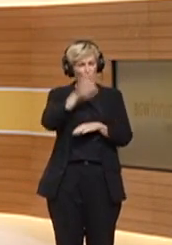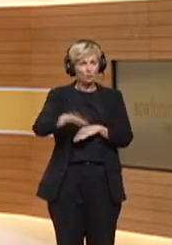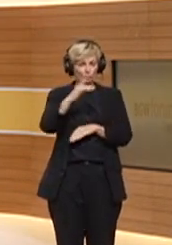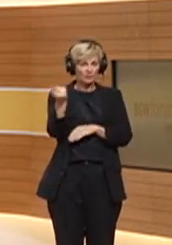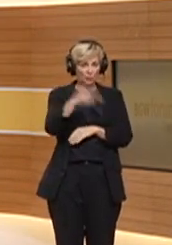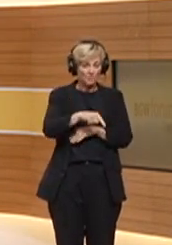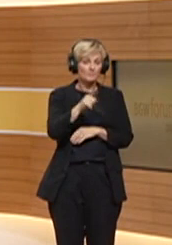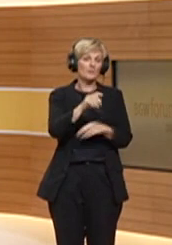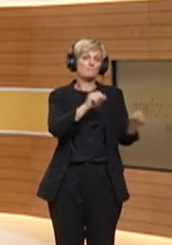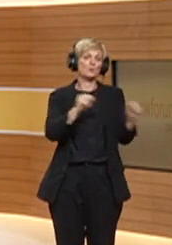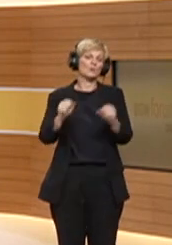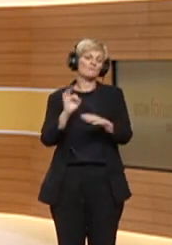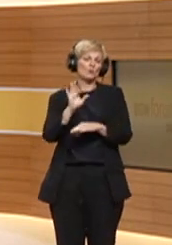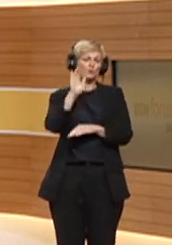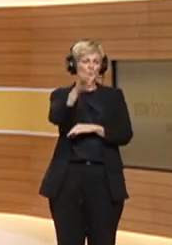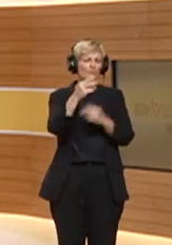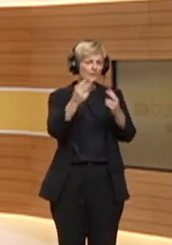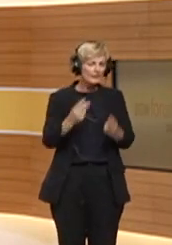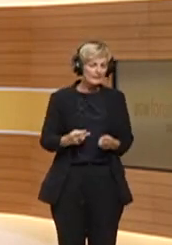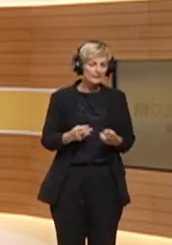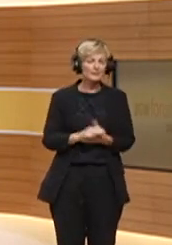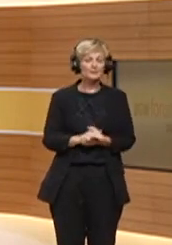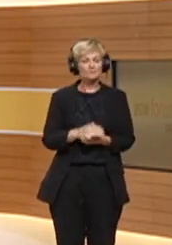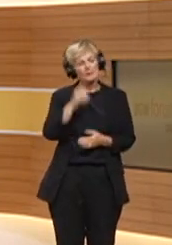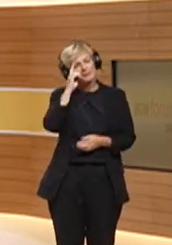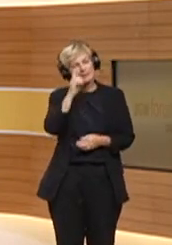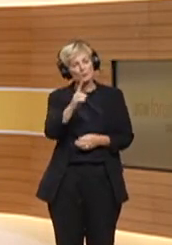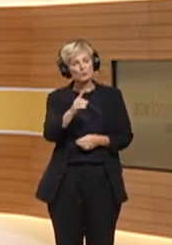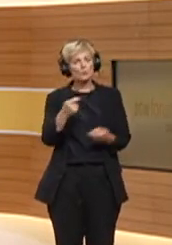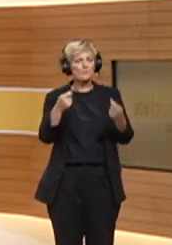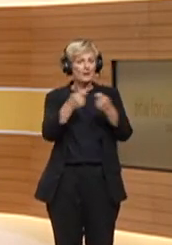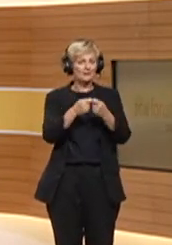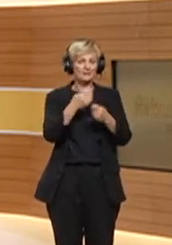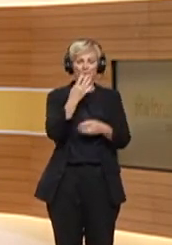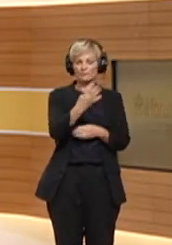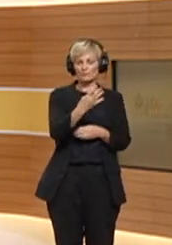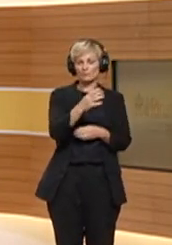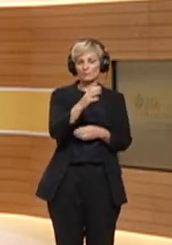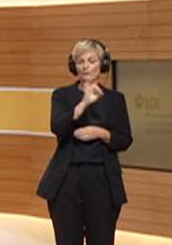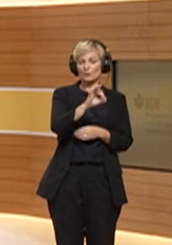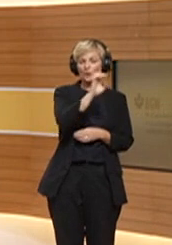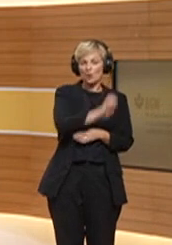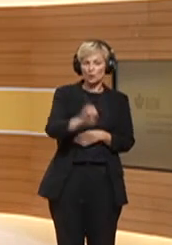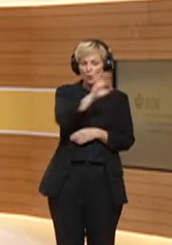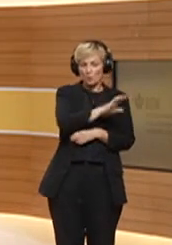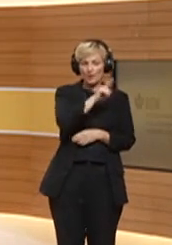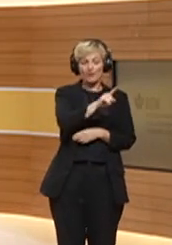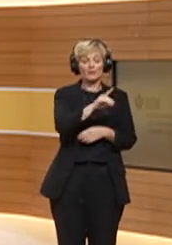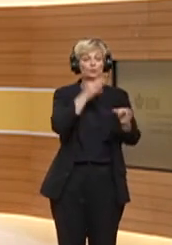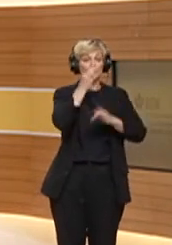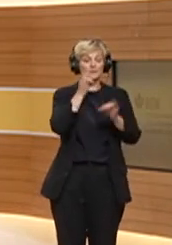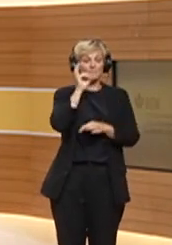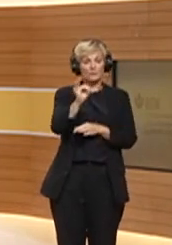eine große Sache werden. Glauben Sie, dass Magnet for Europe, insbesondere für das deutsche Konzept,